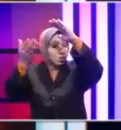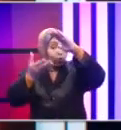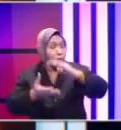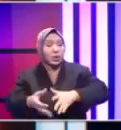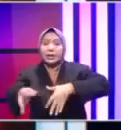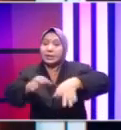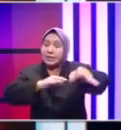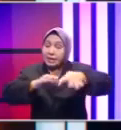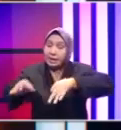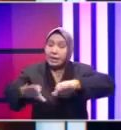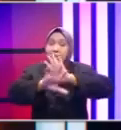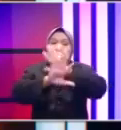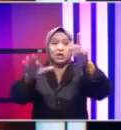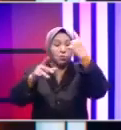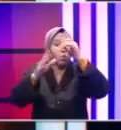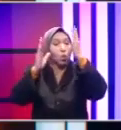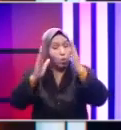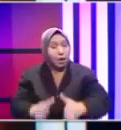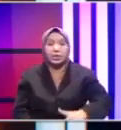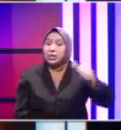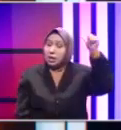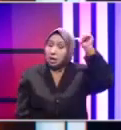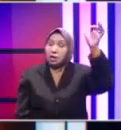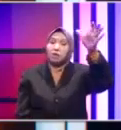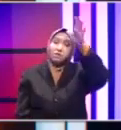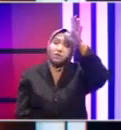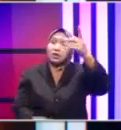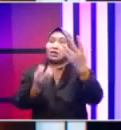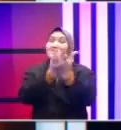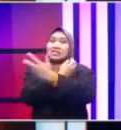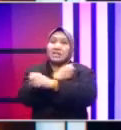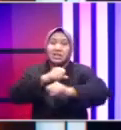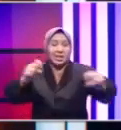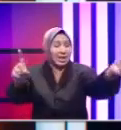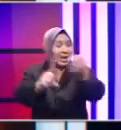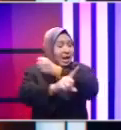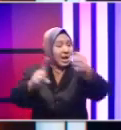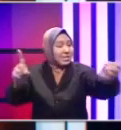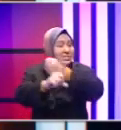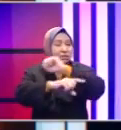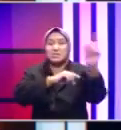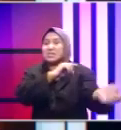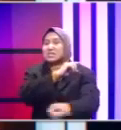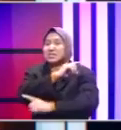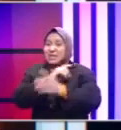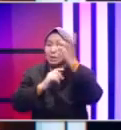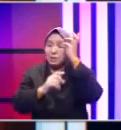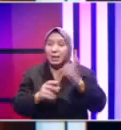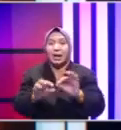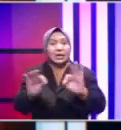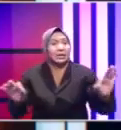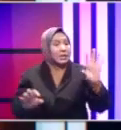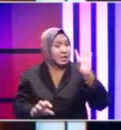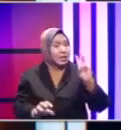yang jelasnya the dan bagi orang-orang yang kafir disediakan azab siksa yang menghina ajak yang keenam